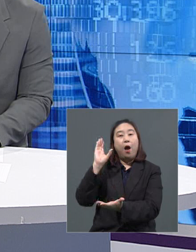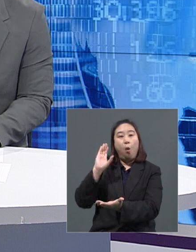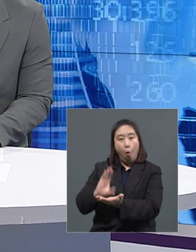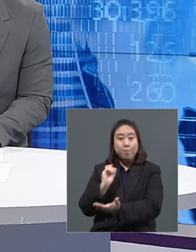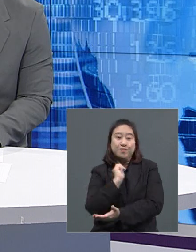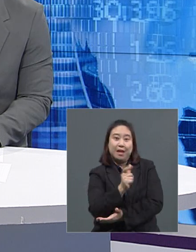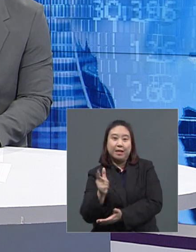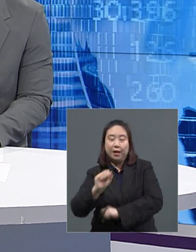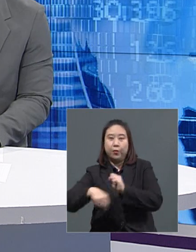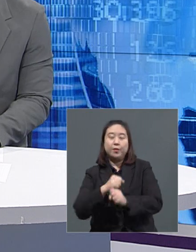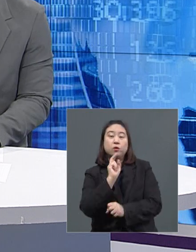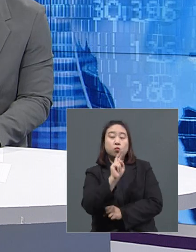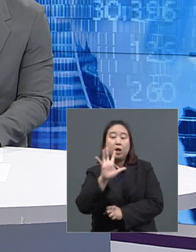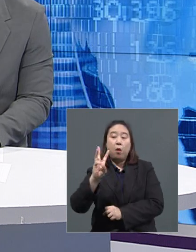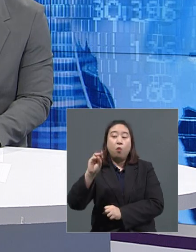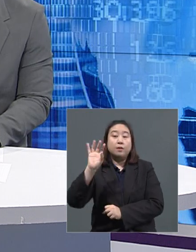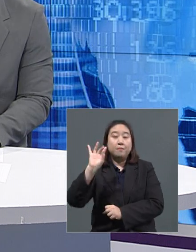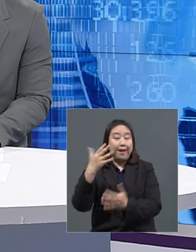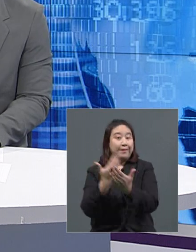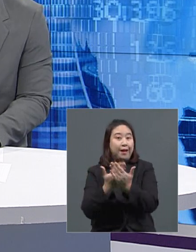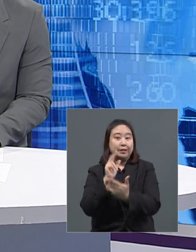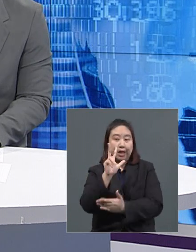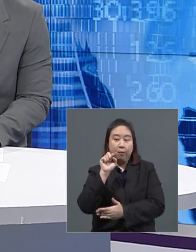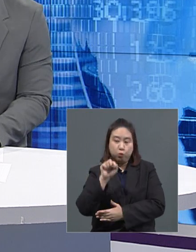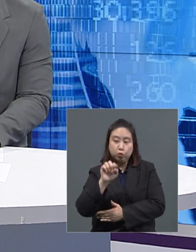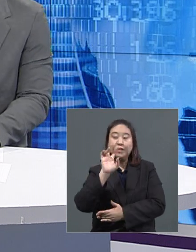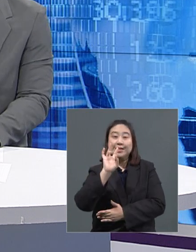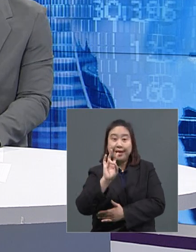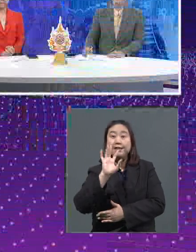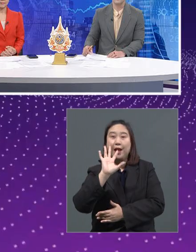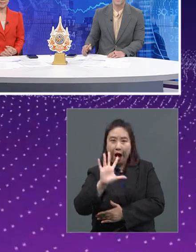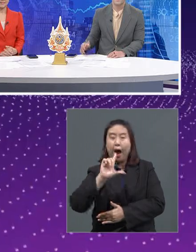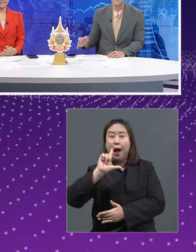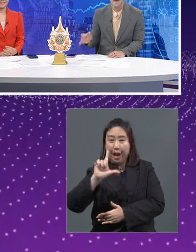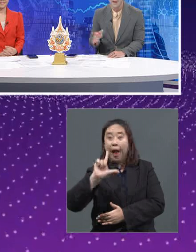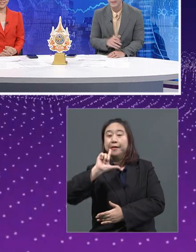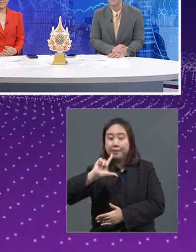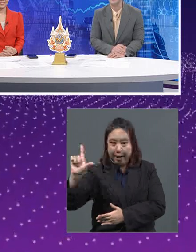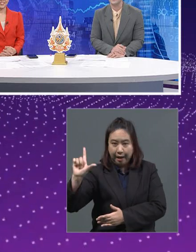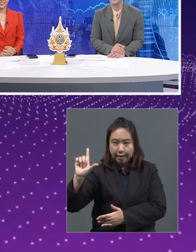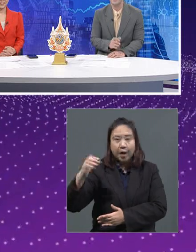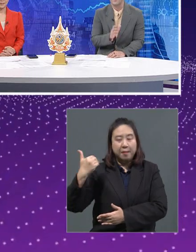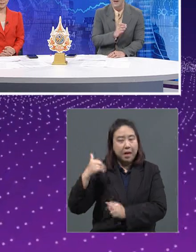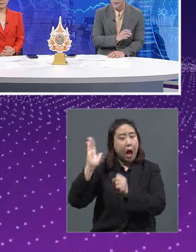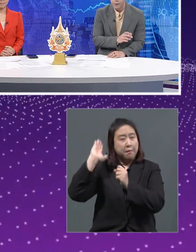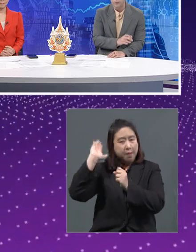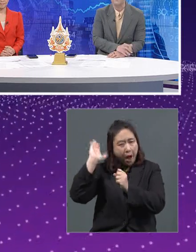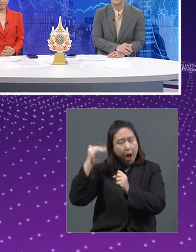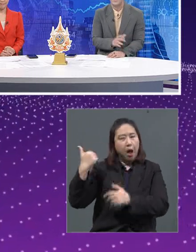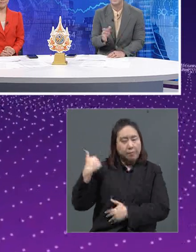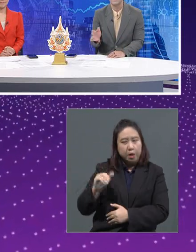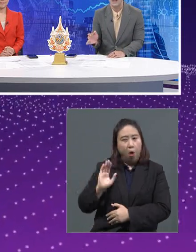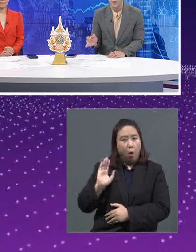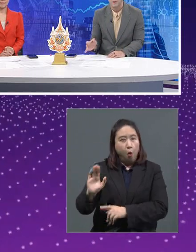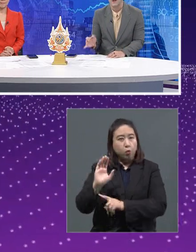ประมาณ 2568วงเงิน 3.75ล้านล้านบาทนะครับก็มีการอภิปรายกันมาต่อเนื่องทั้งทางฝั่งสส